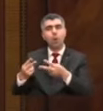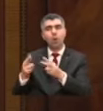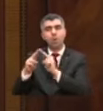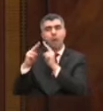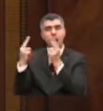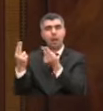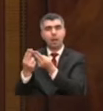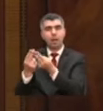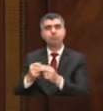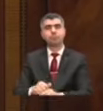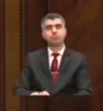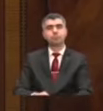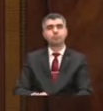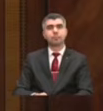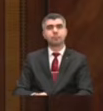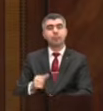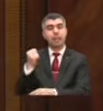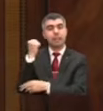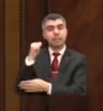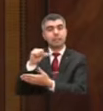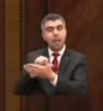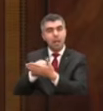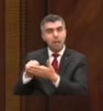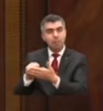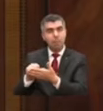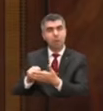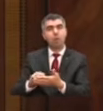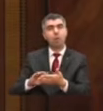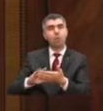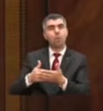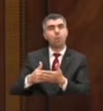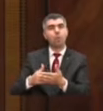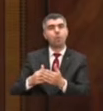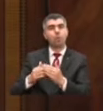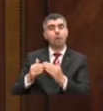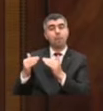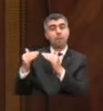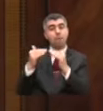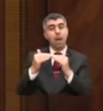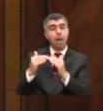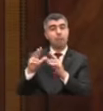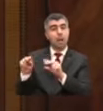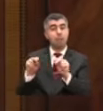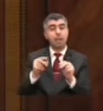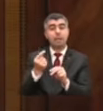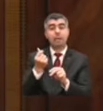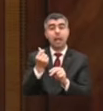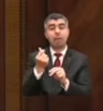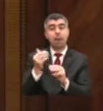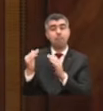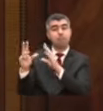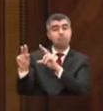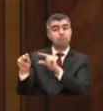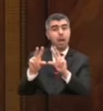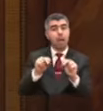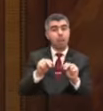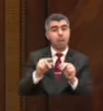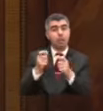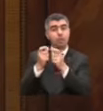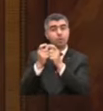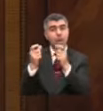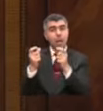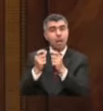واحد، لا على مستوى الضرائب نتحكموا في الضرائب او لا على مستوى التسقيف اللي سمعناه وسمعنا السيد وزير الحكامه